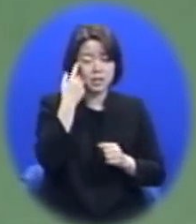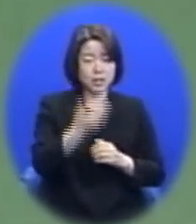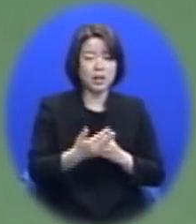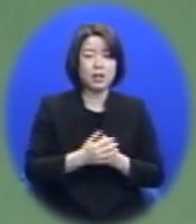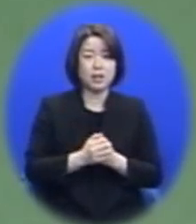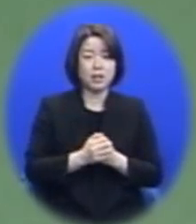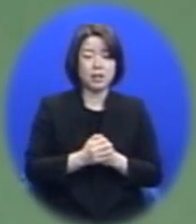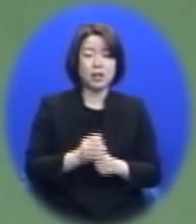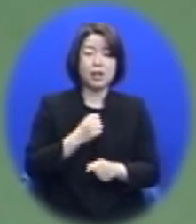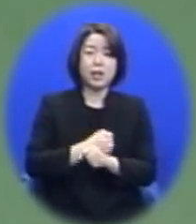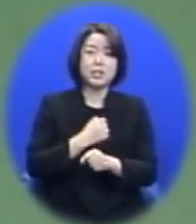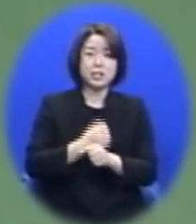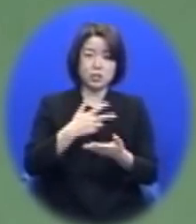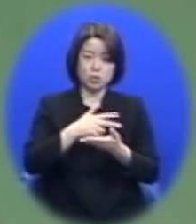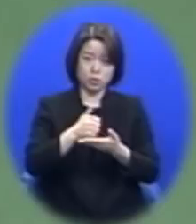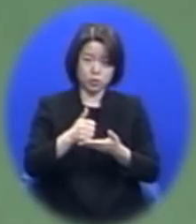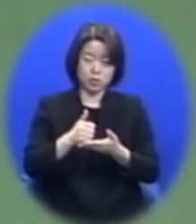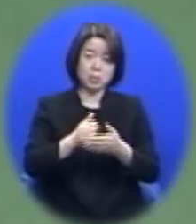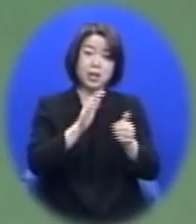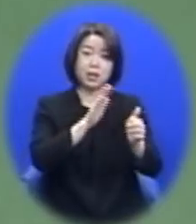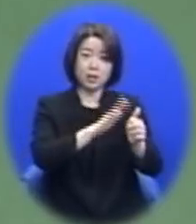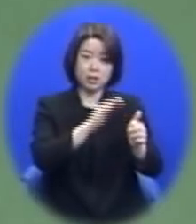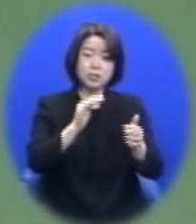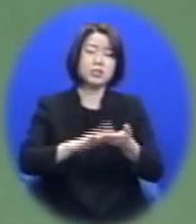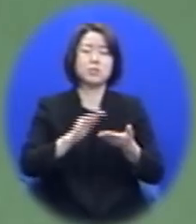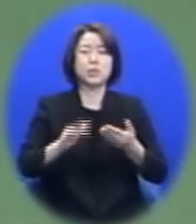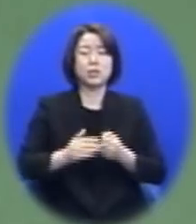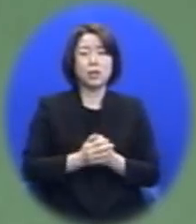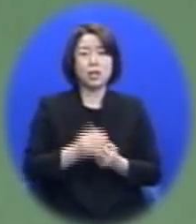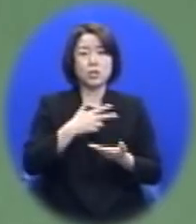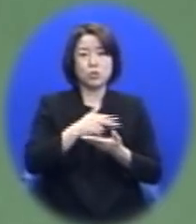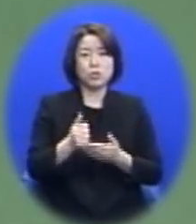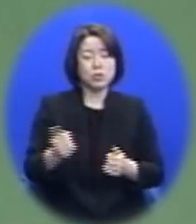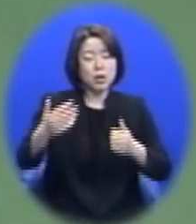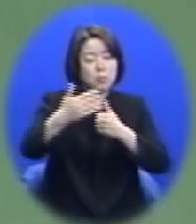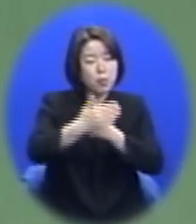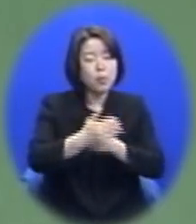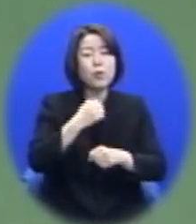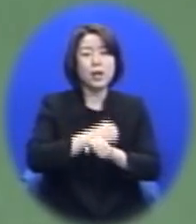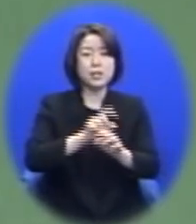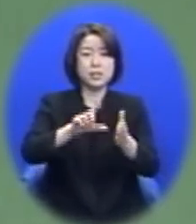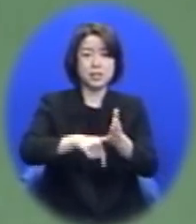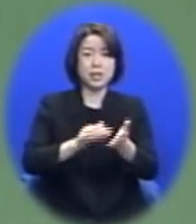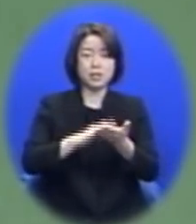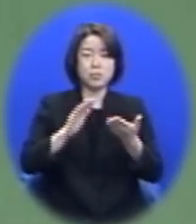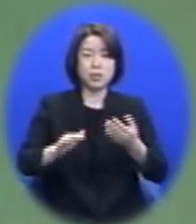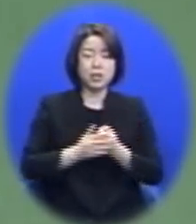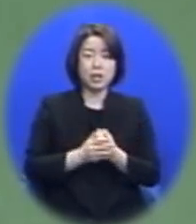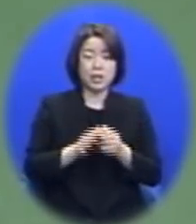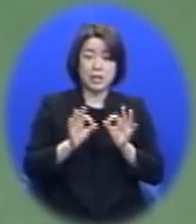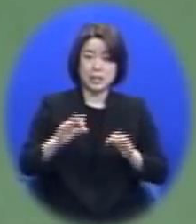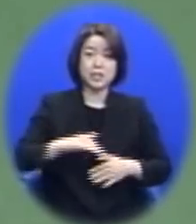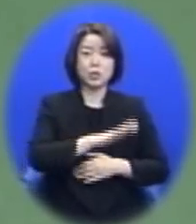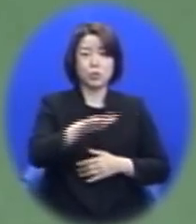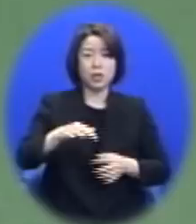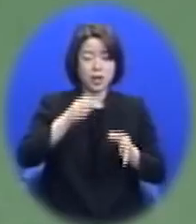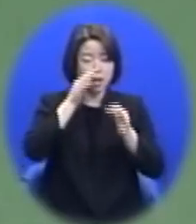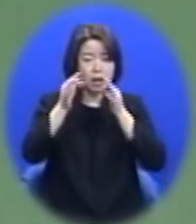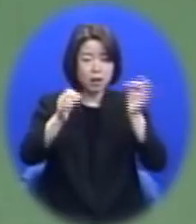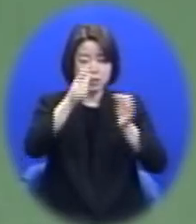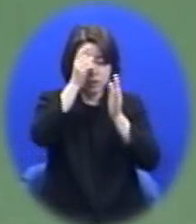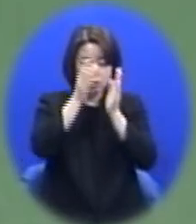주님의 터치입니다. 주님과의 포옹하는 시간입니다. 이제 우리 통성